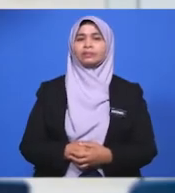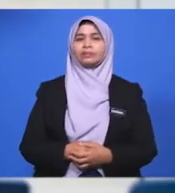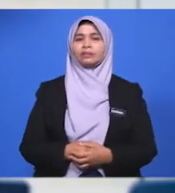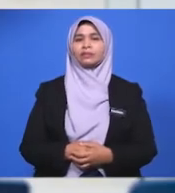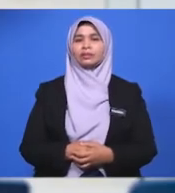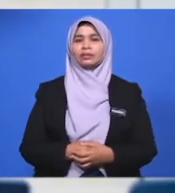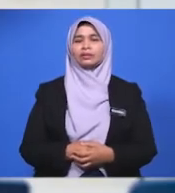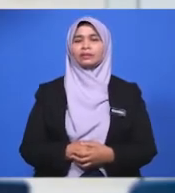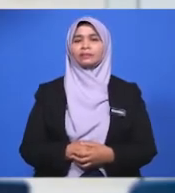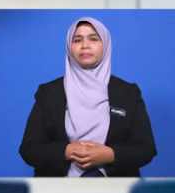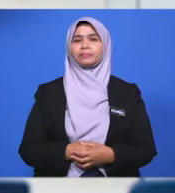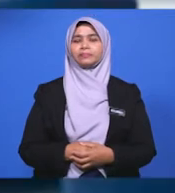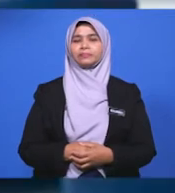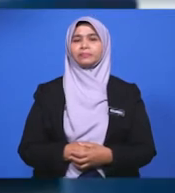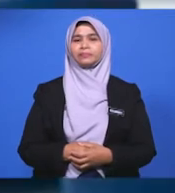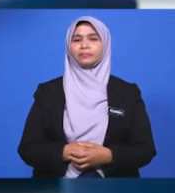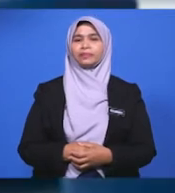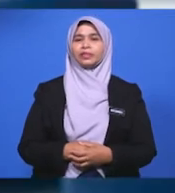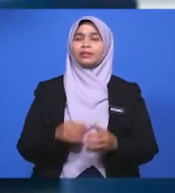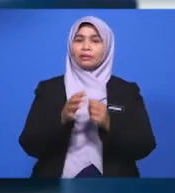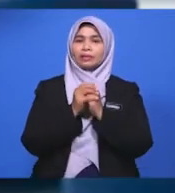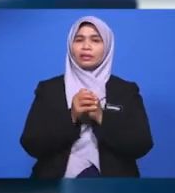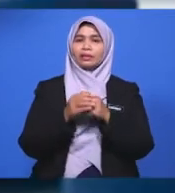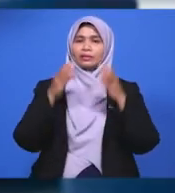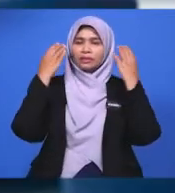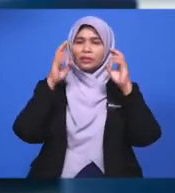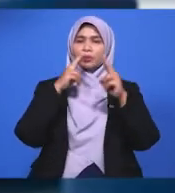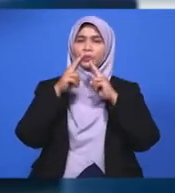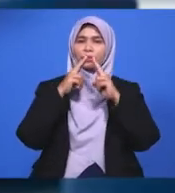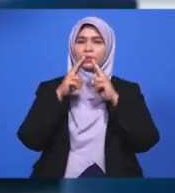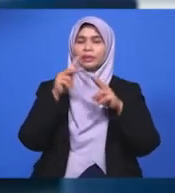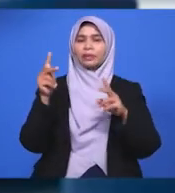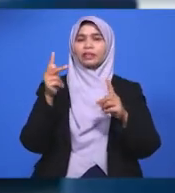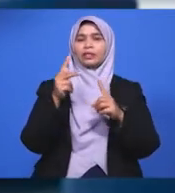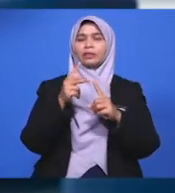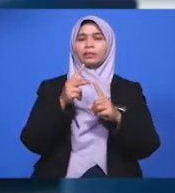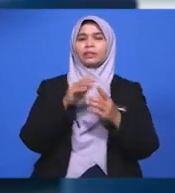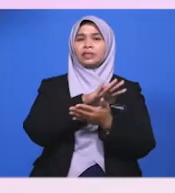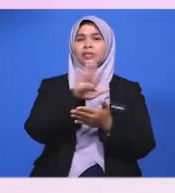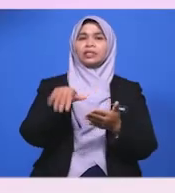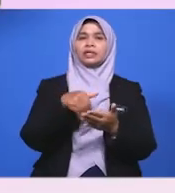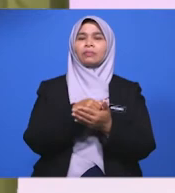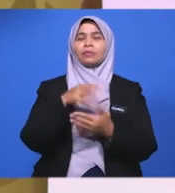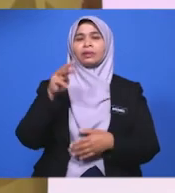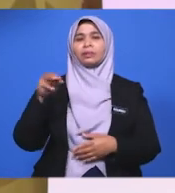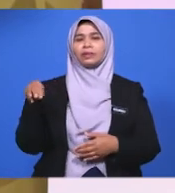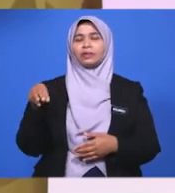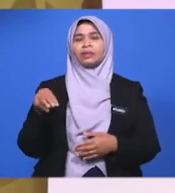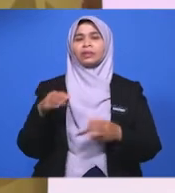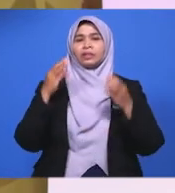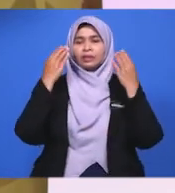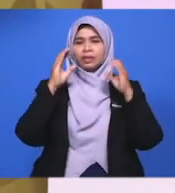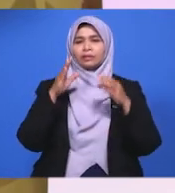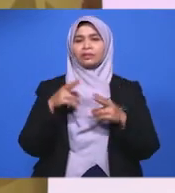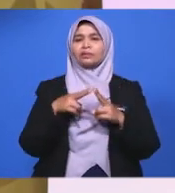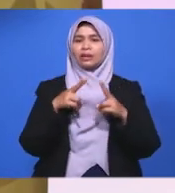kita capai bersama. Tahniah cikgu ucapkan kepada semua murid. Cikgu